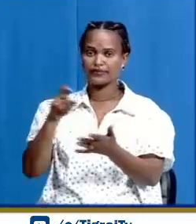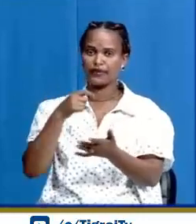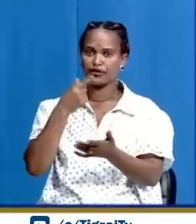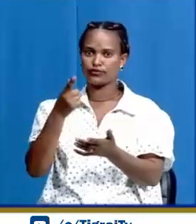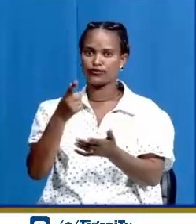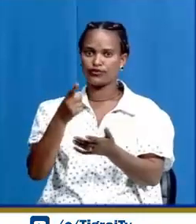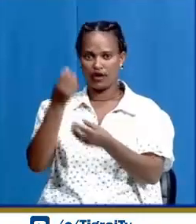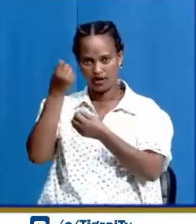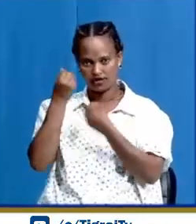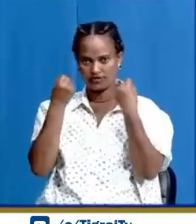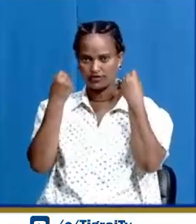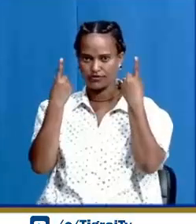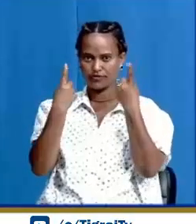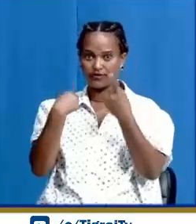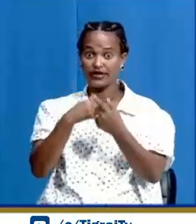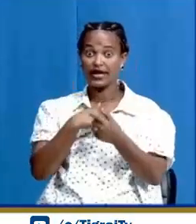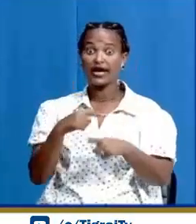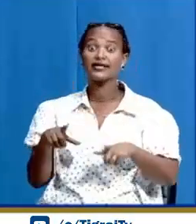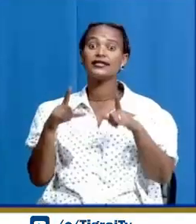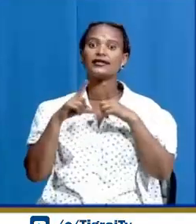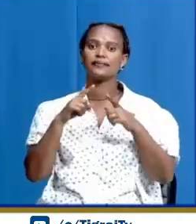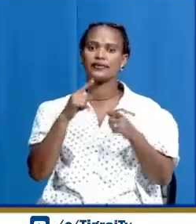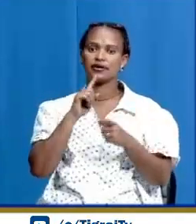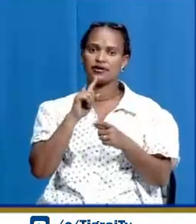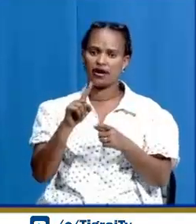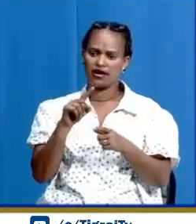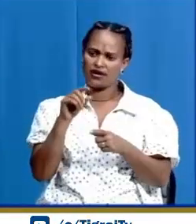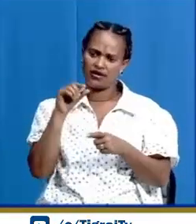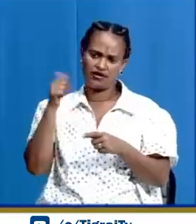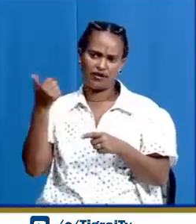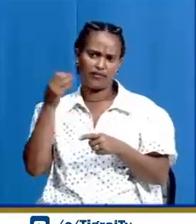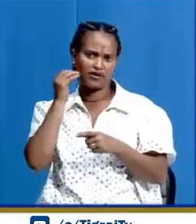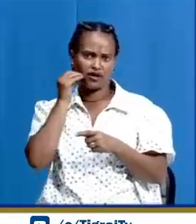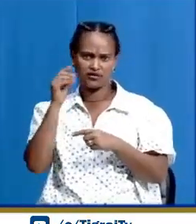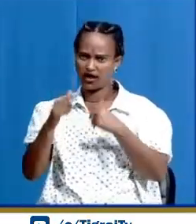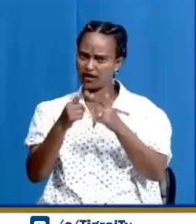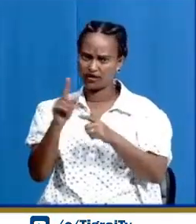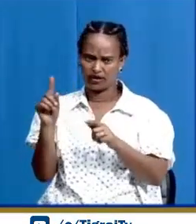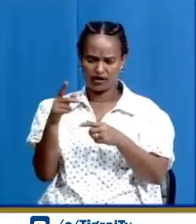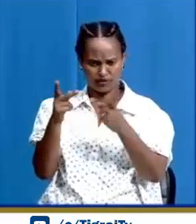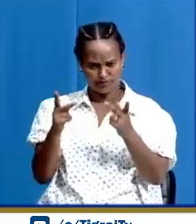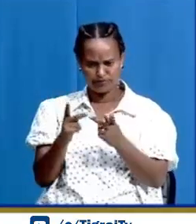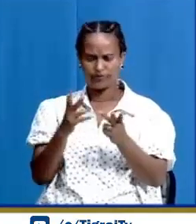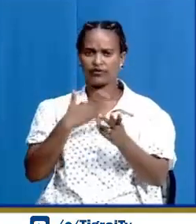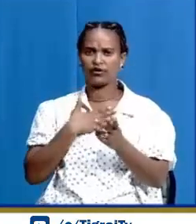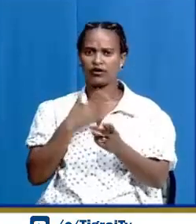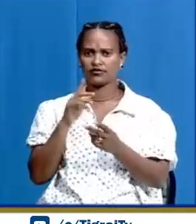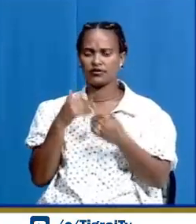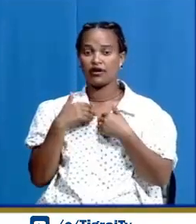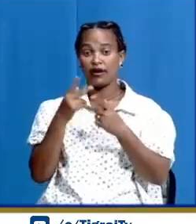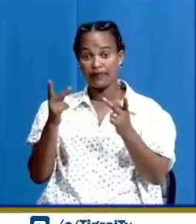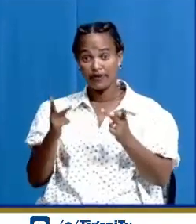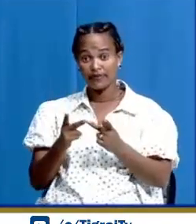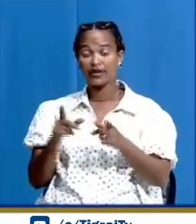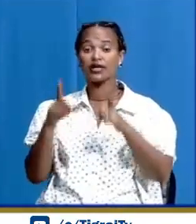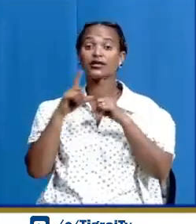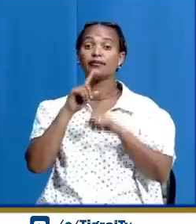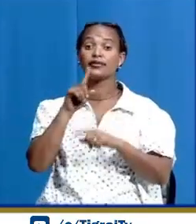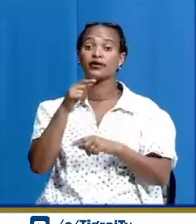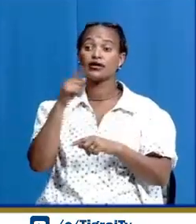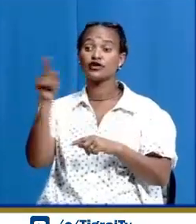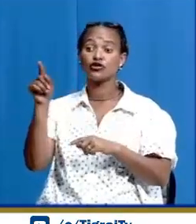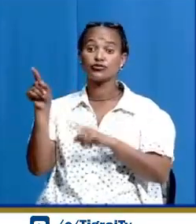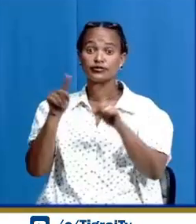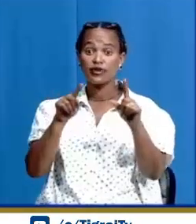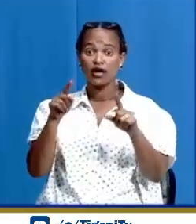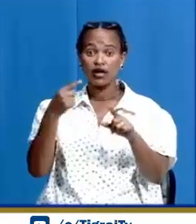ክብሉ ኣገንዚቦም። ንሕና ክንነብርና ኢና ንብልና እንዳማትና ይከድናን ኣብዛ መረበትና ኢና ናባ መረበትና ክንነብርና ንብልና ሳቱን